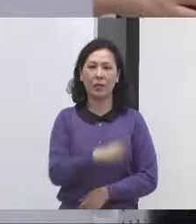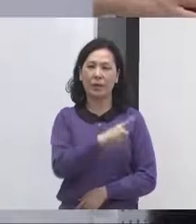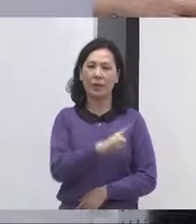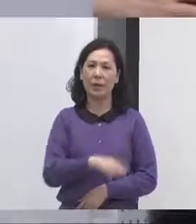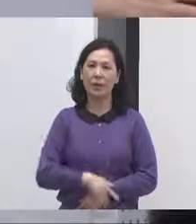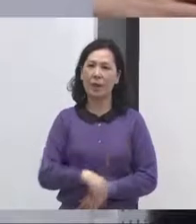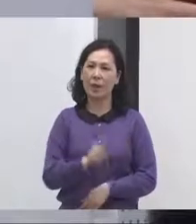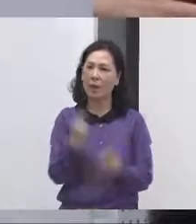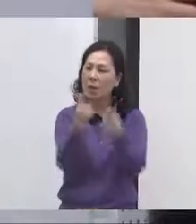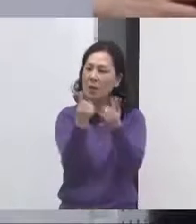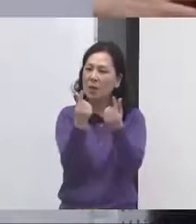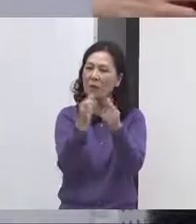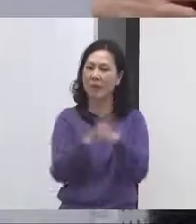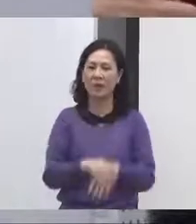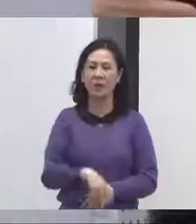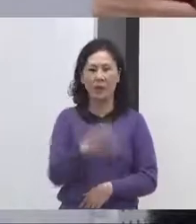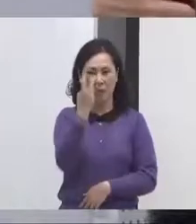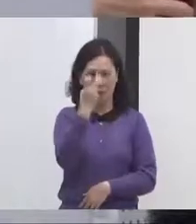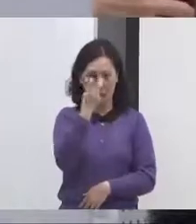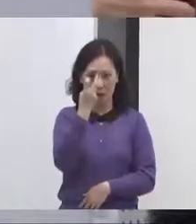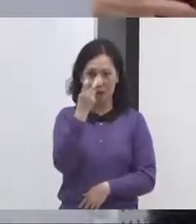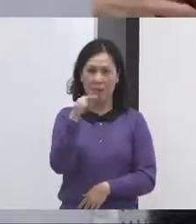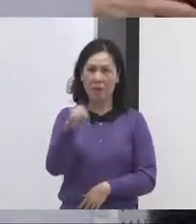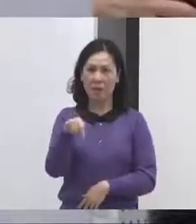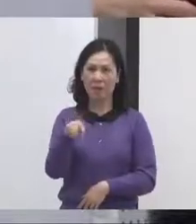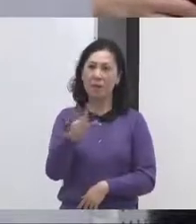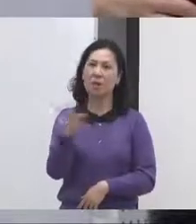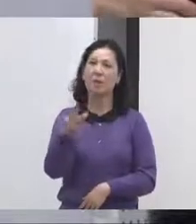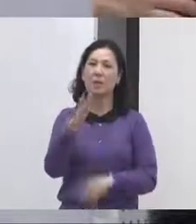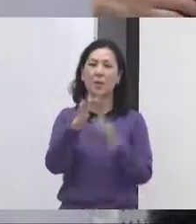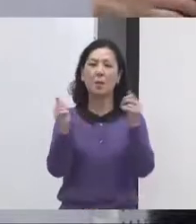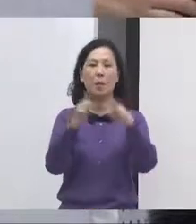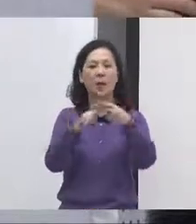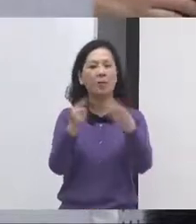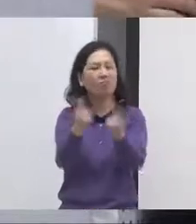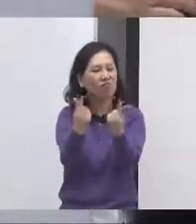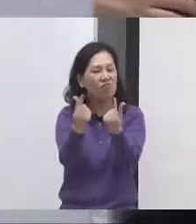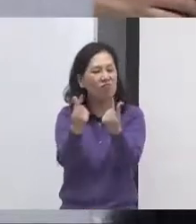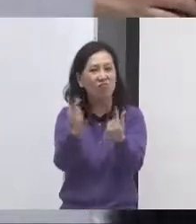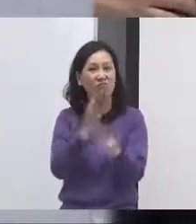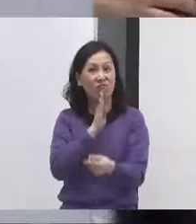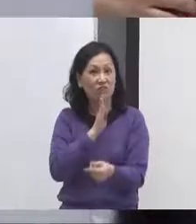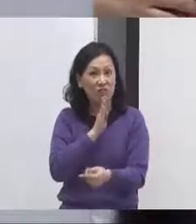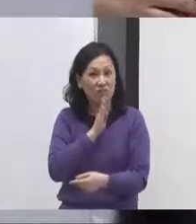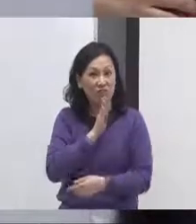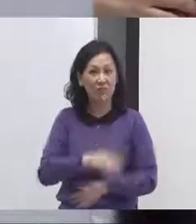会比较贴近像审议式民主的概念，对不对？刚刚有一个